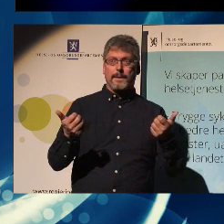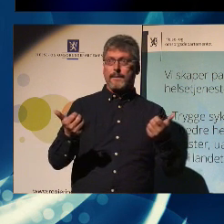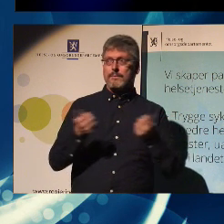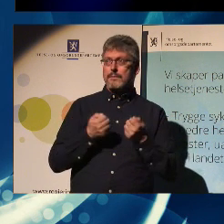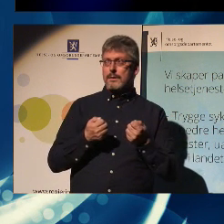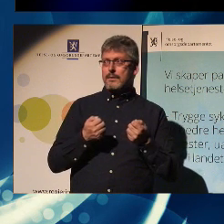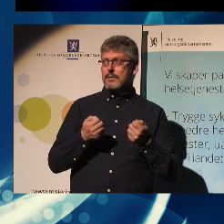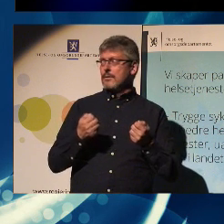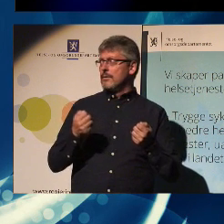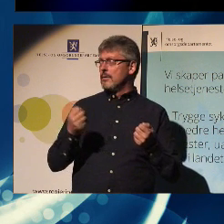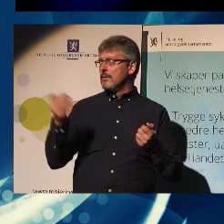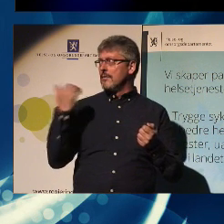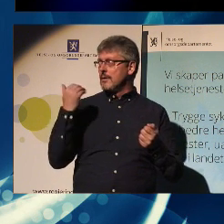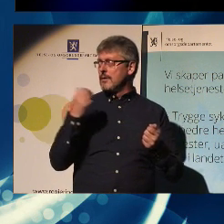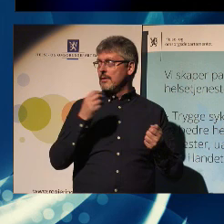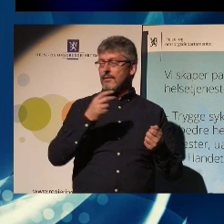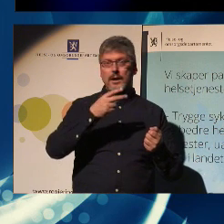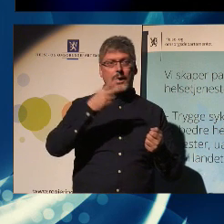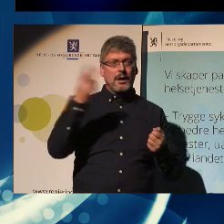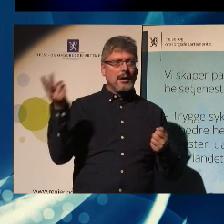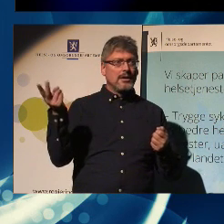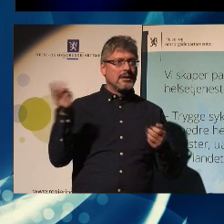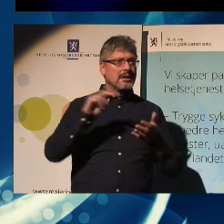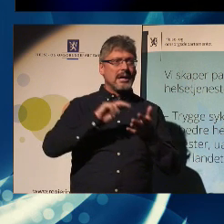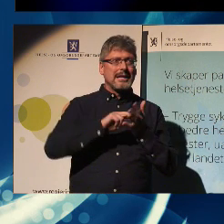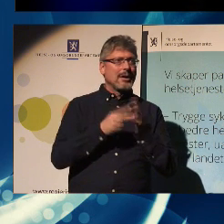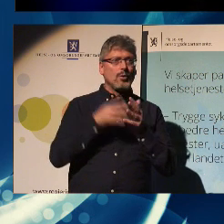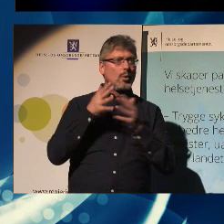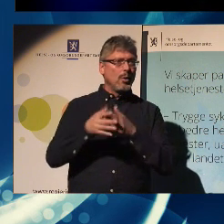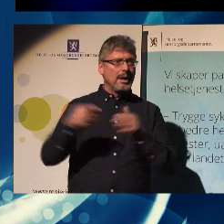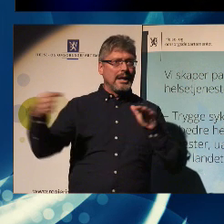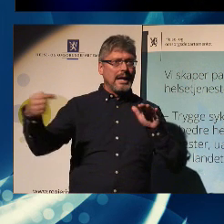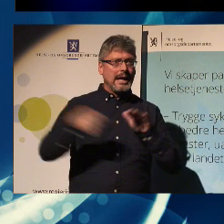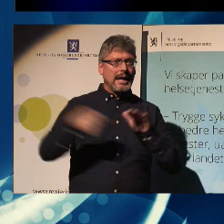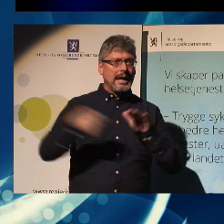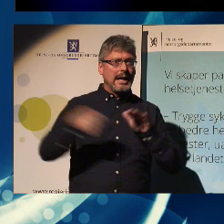varsler fra sånn type teknologi inn i våre system?